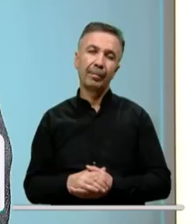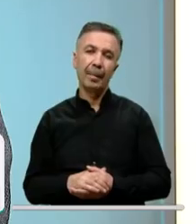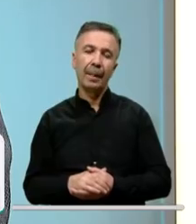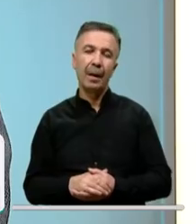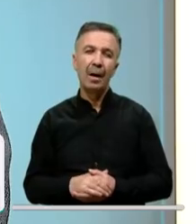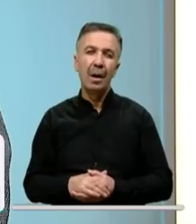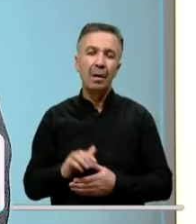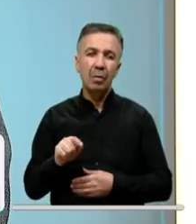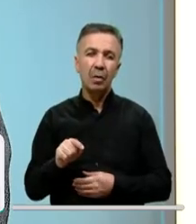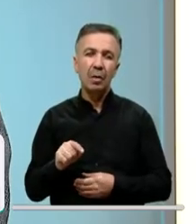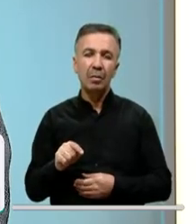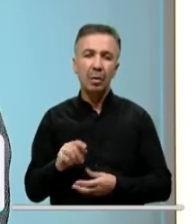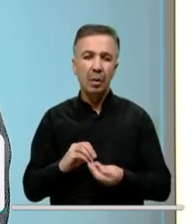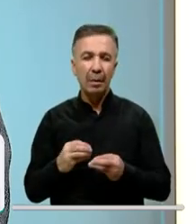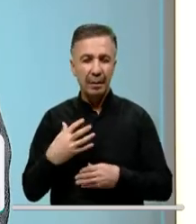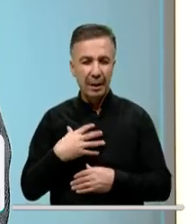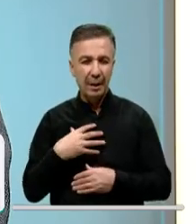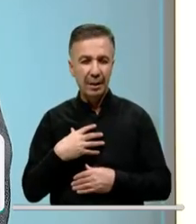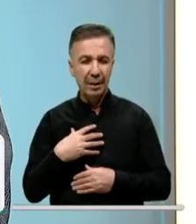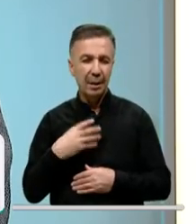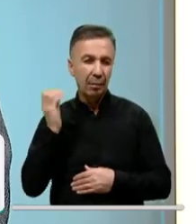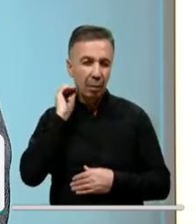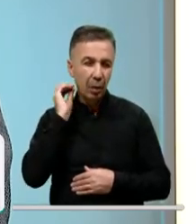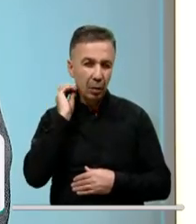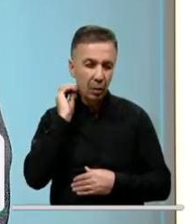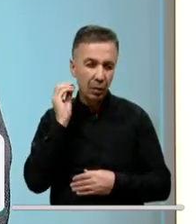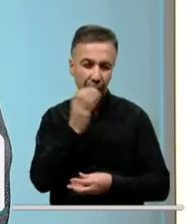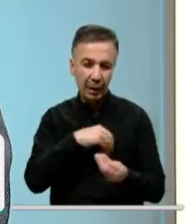bunun sıkıntısını kendisi karşılayacaktır.